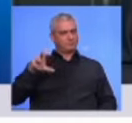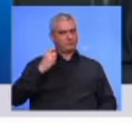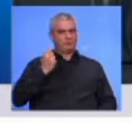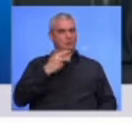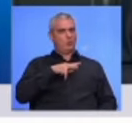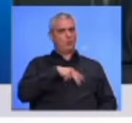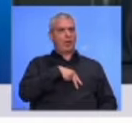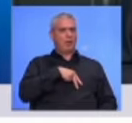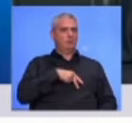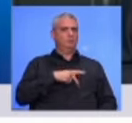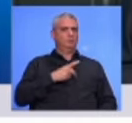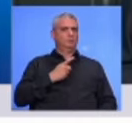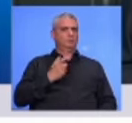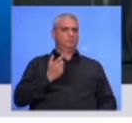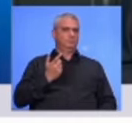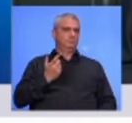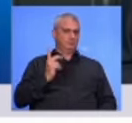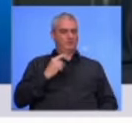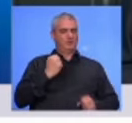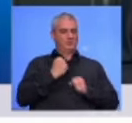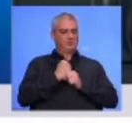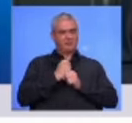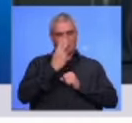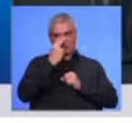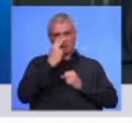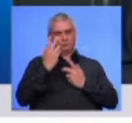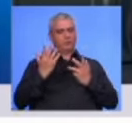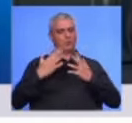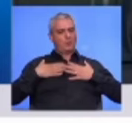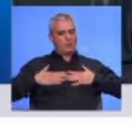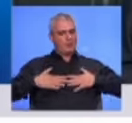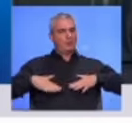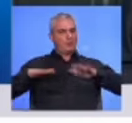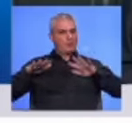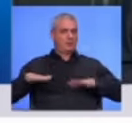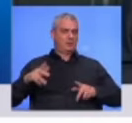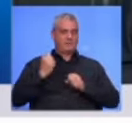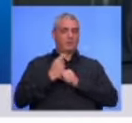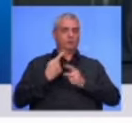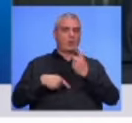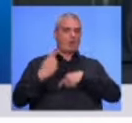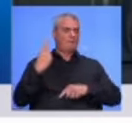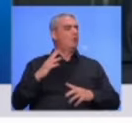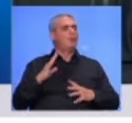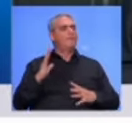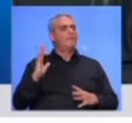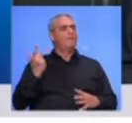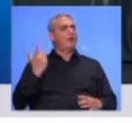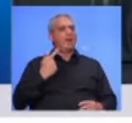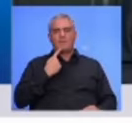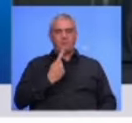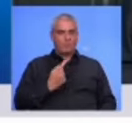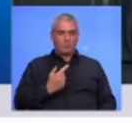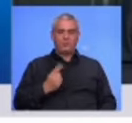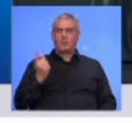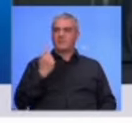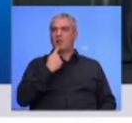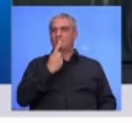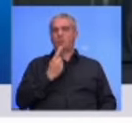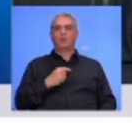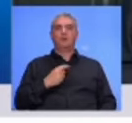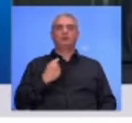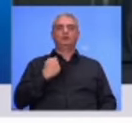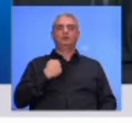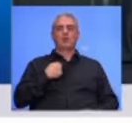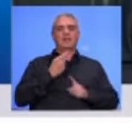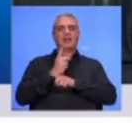וקצת נסו ככה להרגיע, והם עשו בדיוק ההפך. מה הם הוציאו? כן. הם הוציאו את זה שאני התגרעתי,